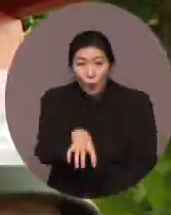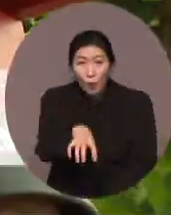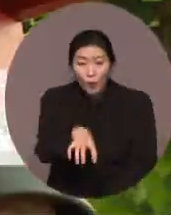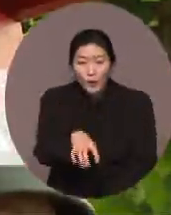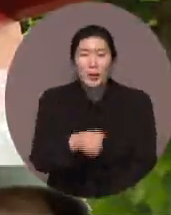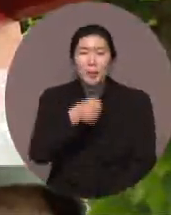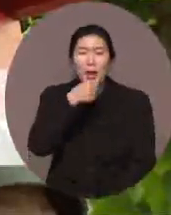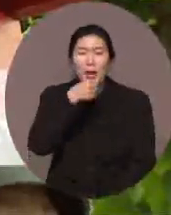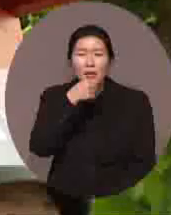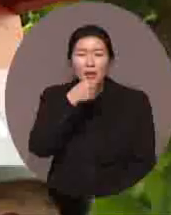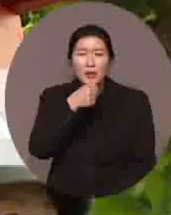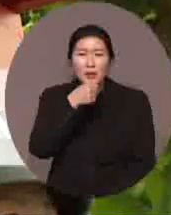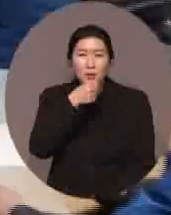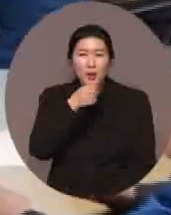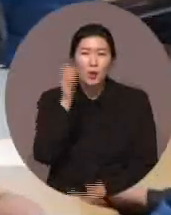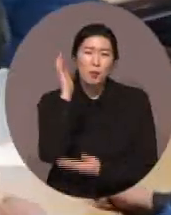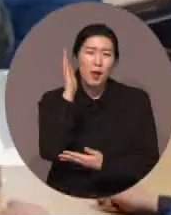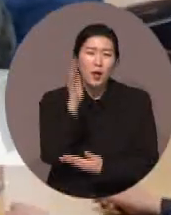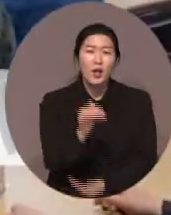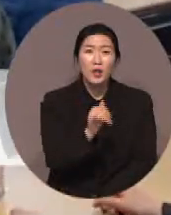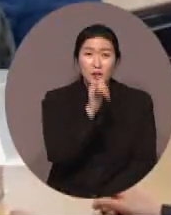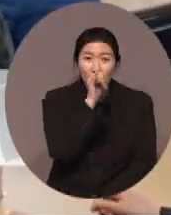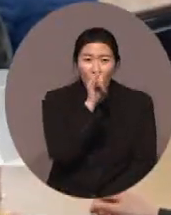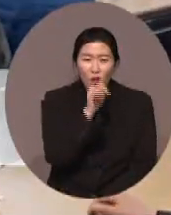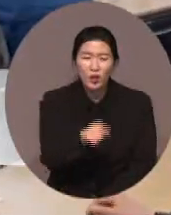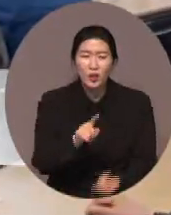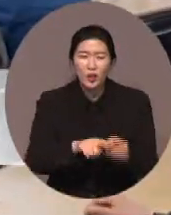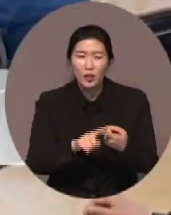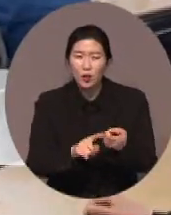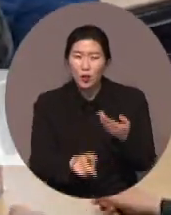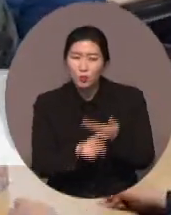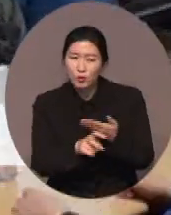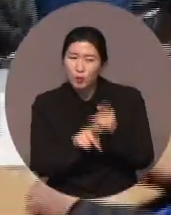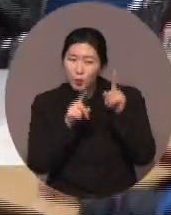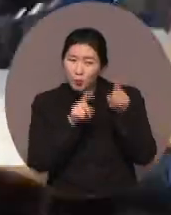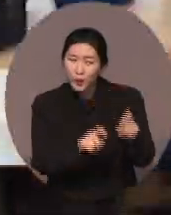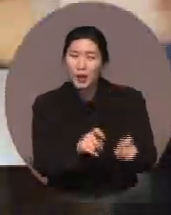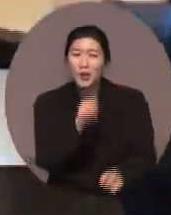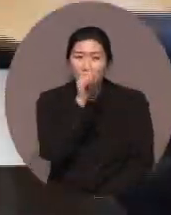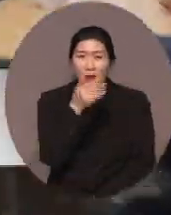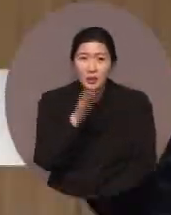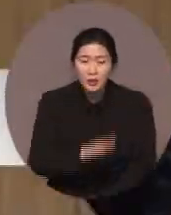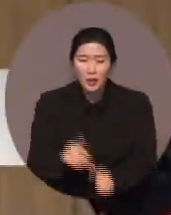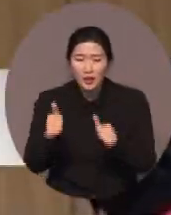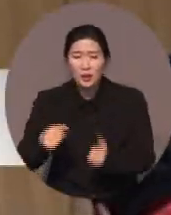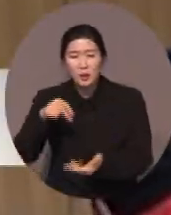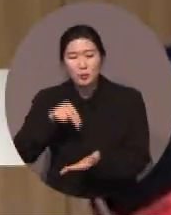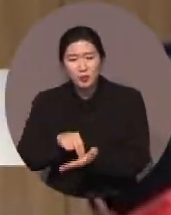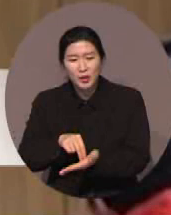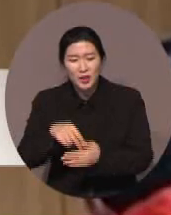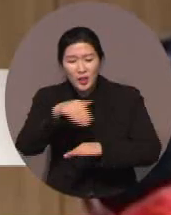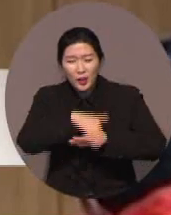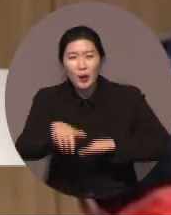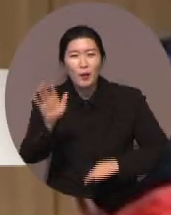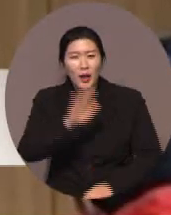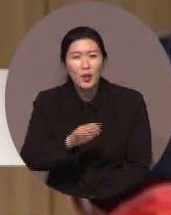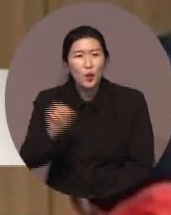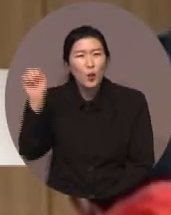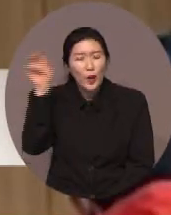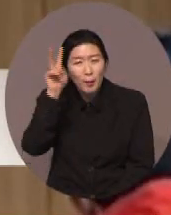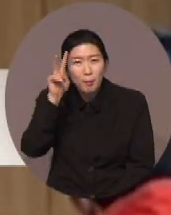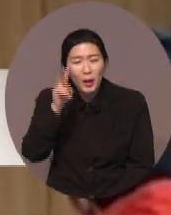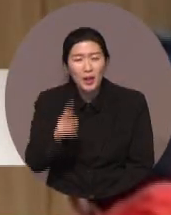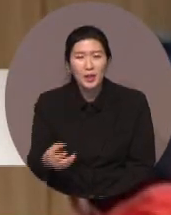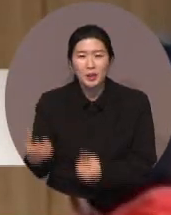출범식에서 확성장치를 이용해 사전 선거 운동을 한 혐의로 기소됐고 재판부는 축사를 하는 과정에서